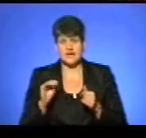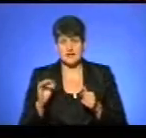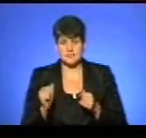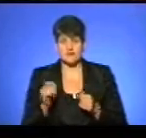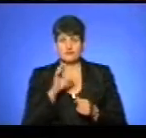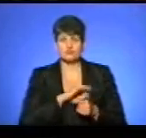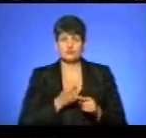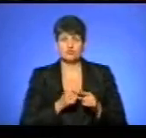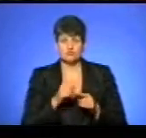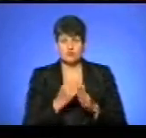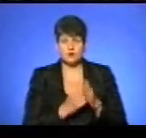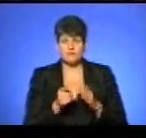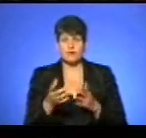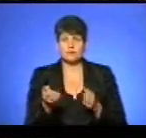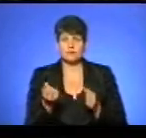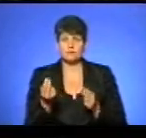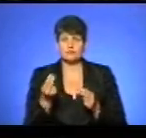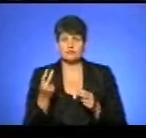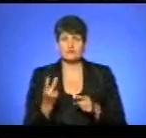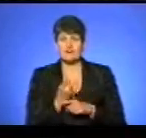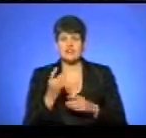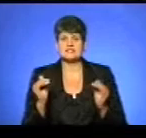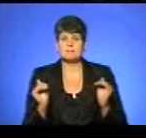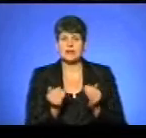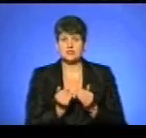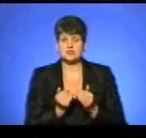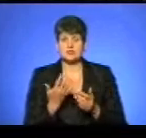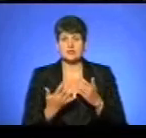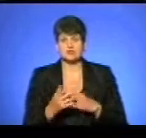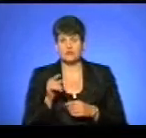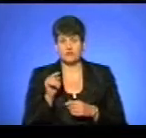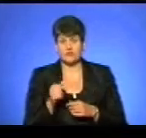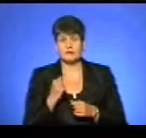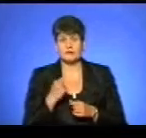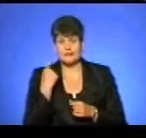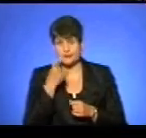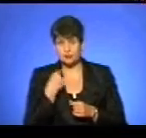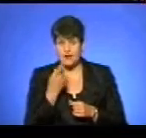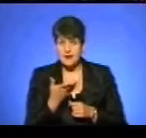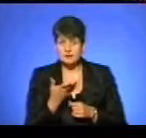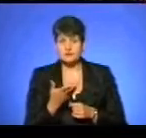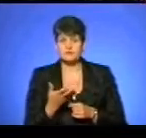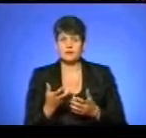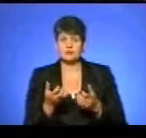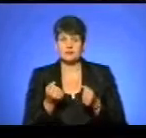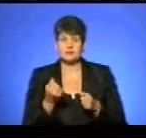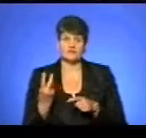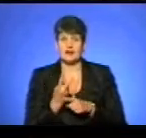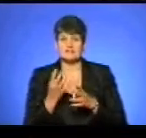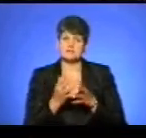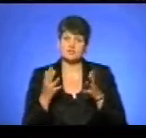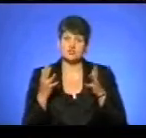цією програмою, то ви отримаєте коштів в два рази менше. Якщо ви індивідуал, то ви отримаєте в два рази